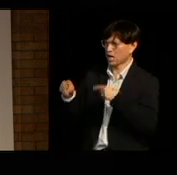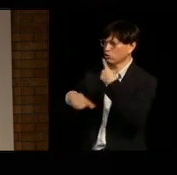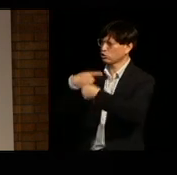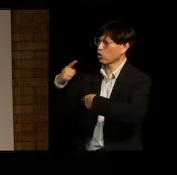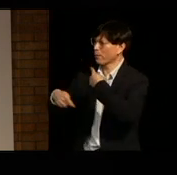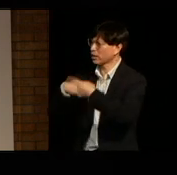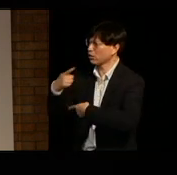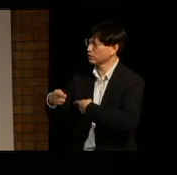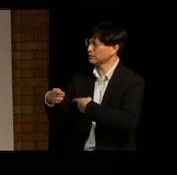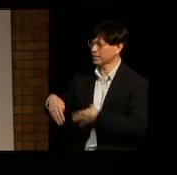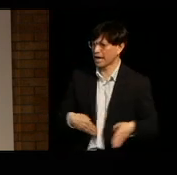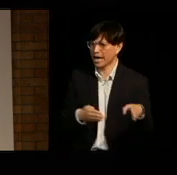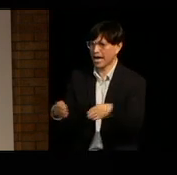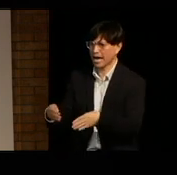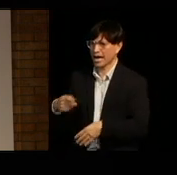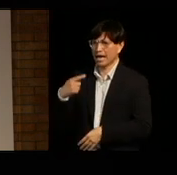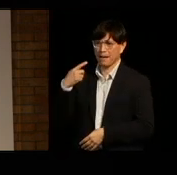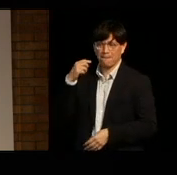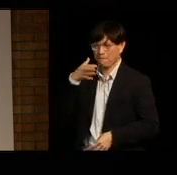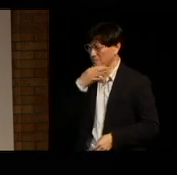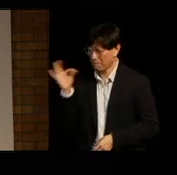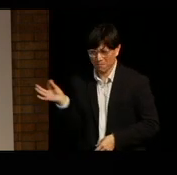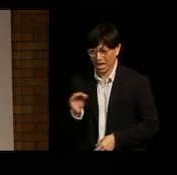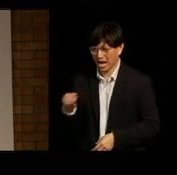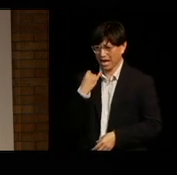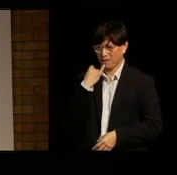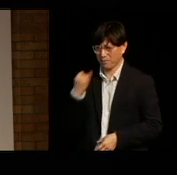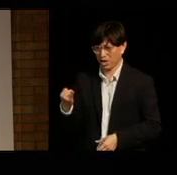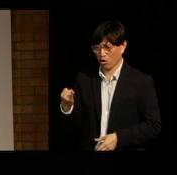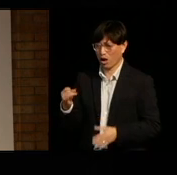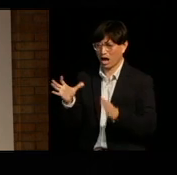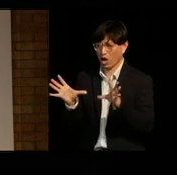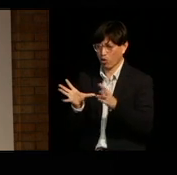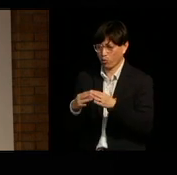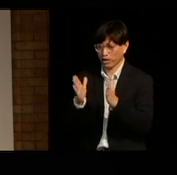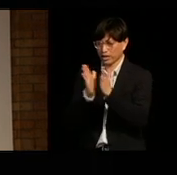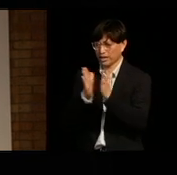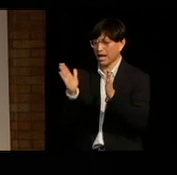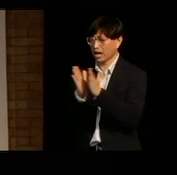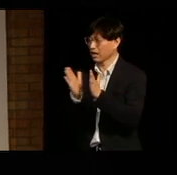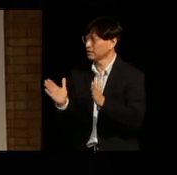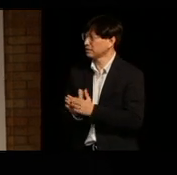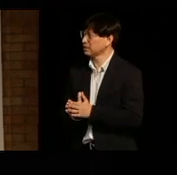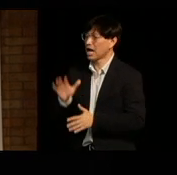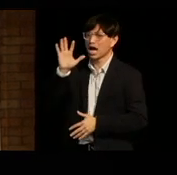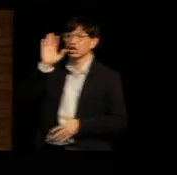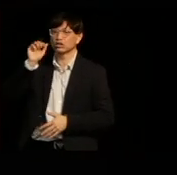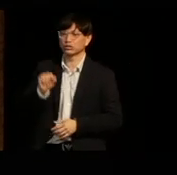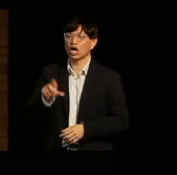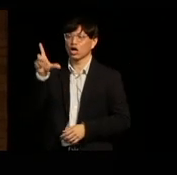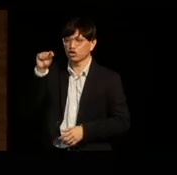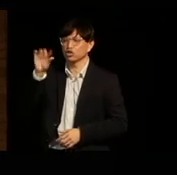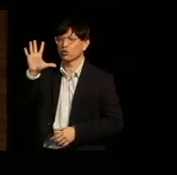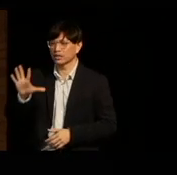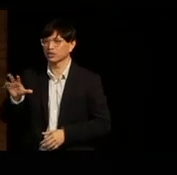che è stupenda È che nella nostra piccola comunità parrocchiale e qu cinque ragazzi poi giovani eh